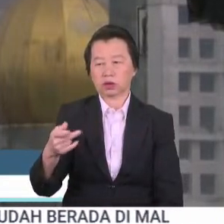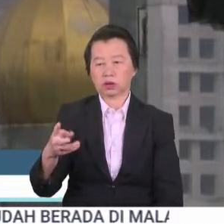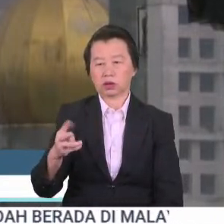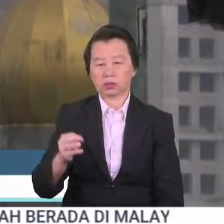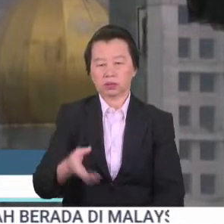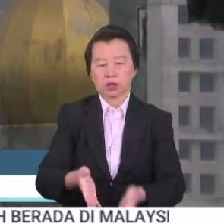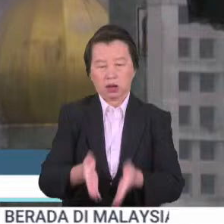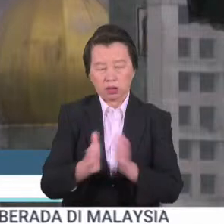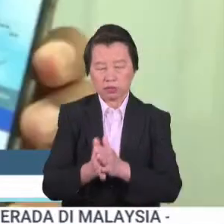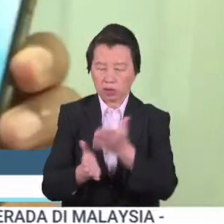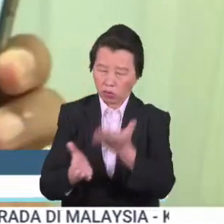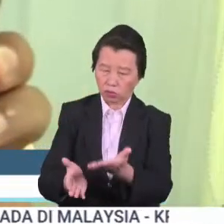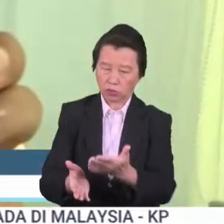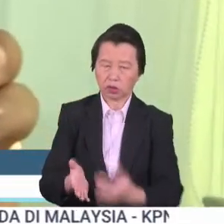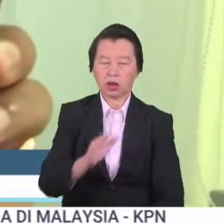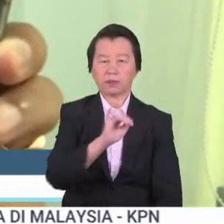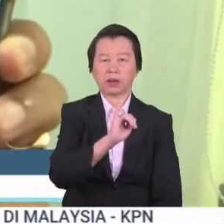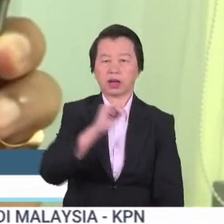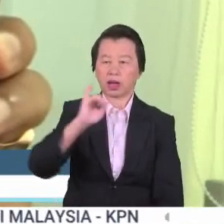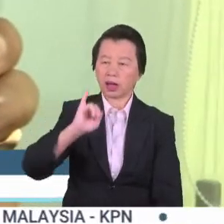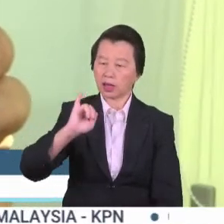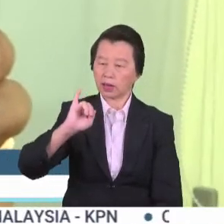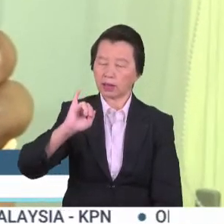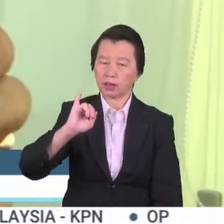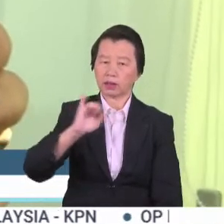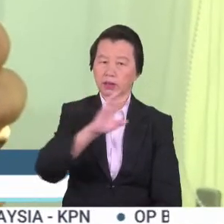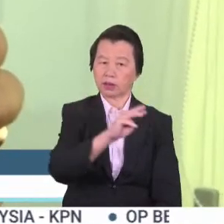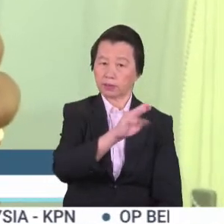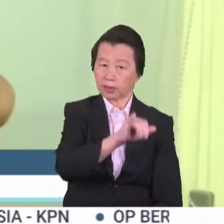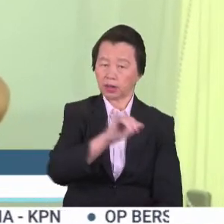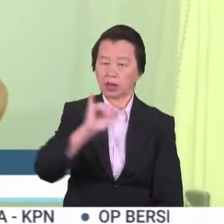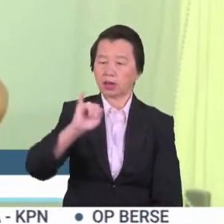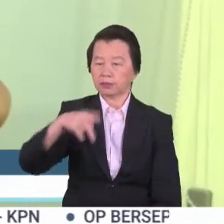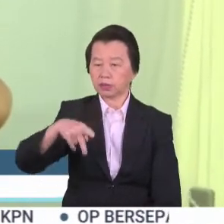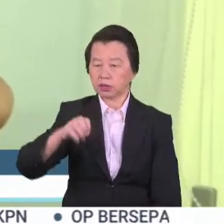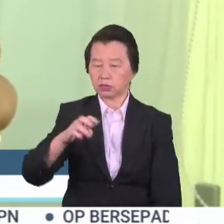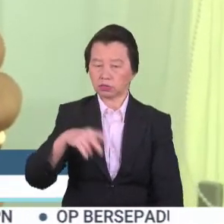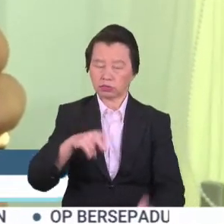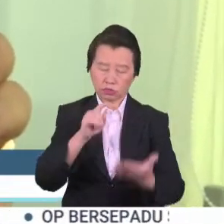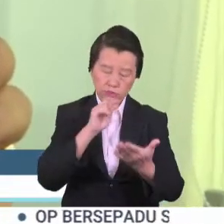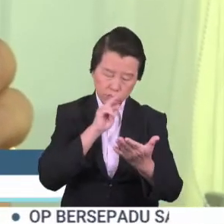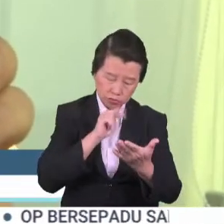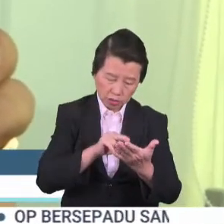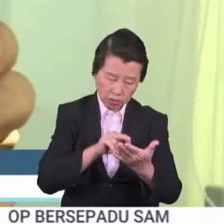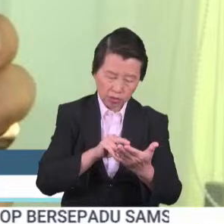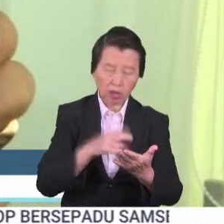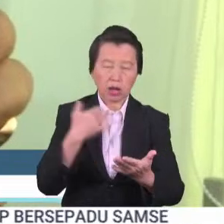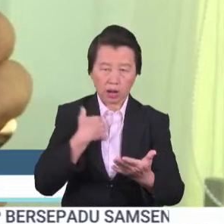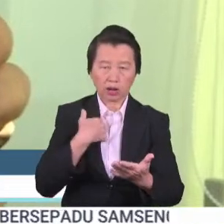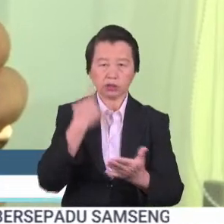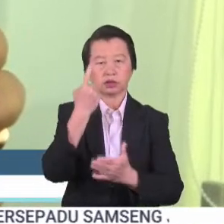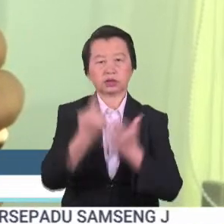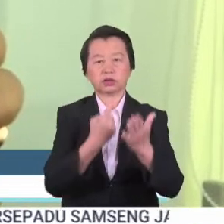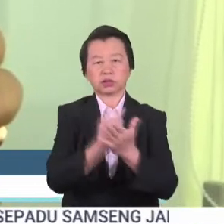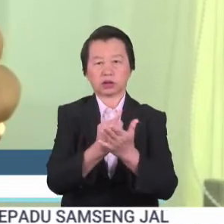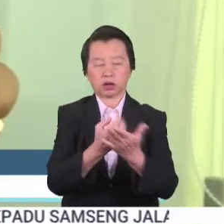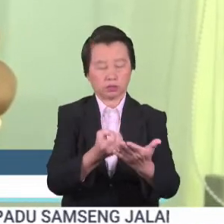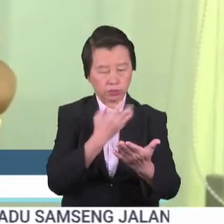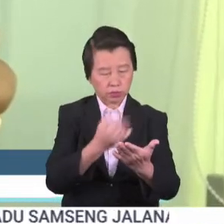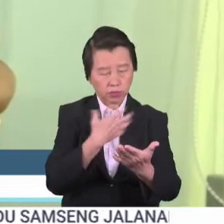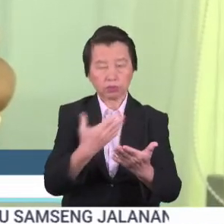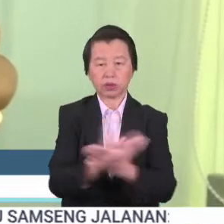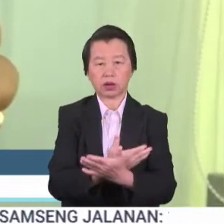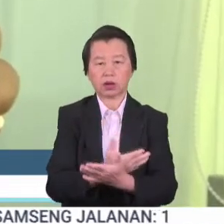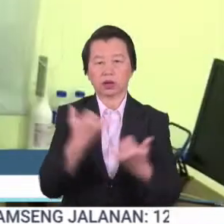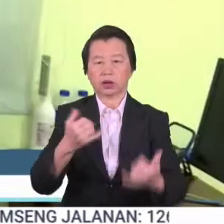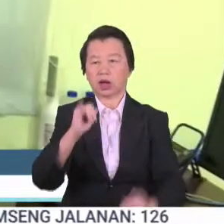awamemuat naiklikasi myut mengetahui bacaan semasa Ipu yang dikemaskini setiap jam setakat ini bacaan